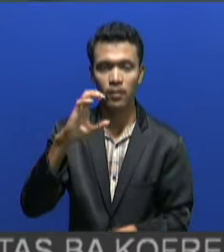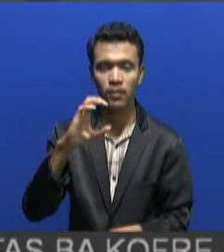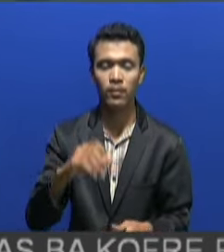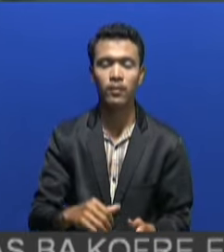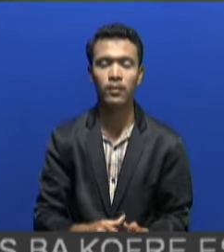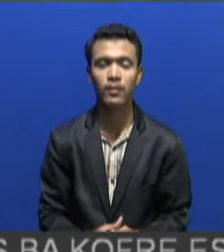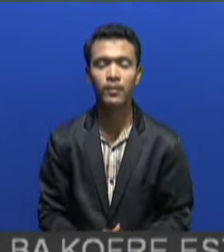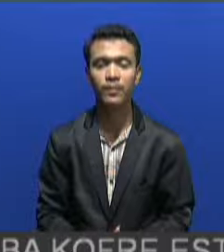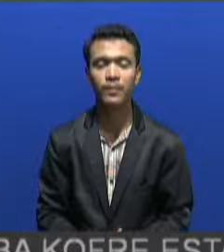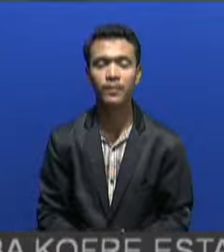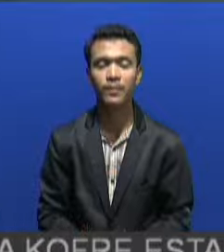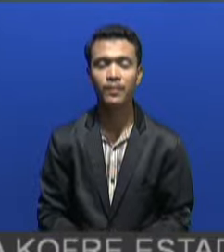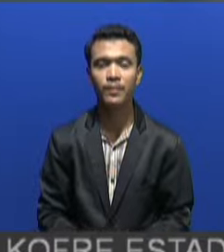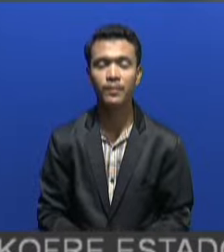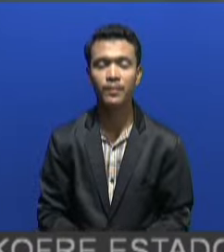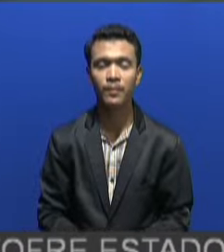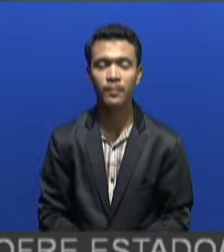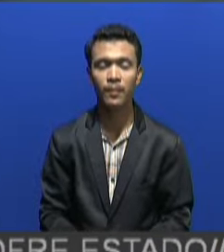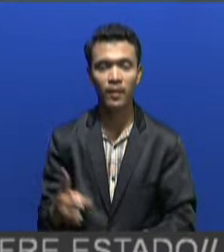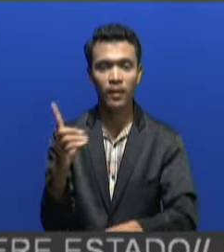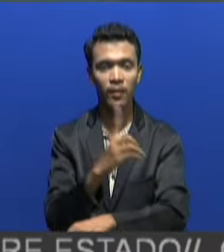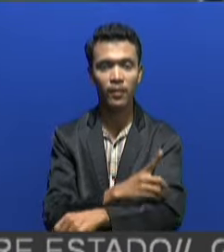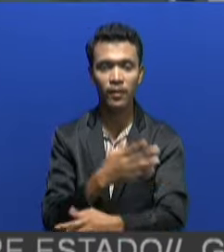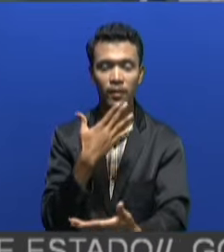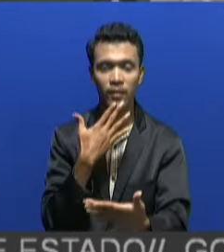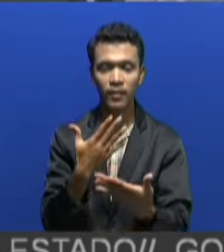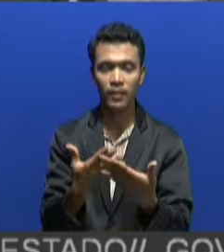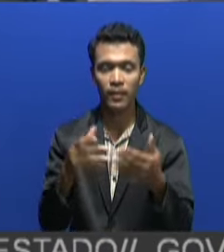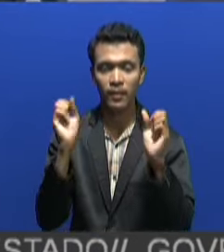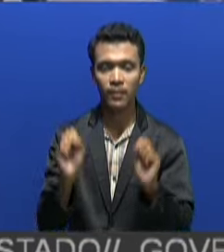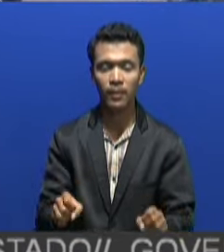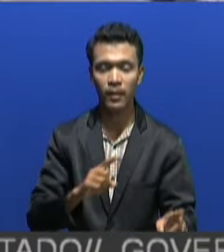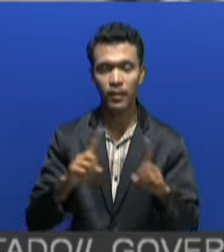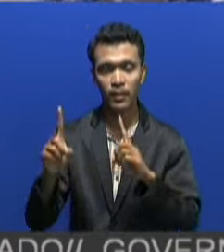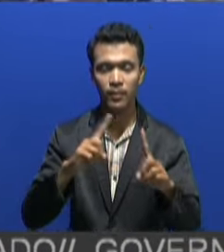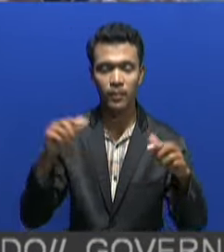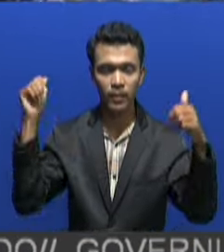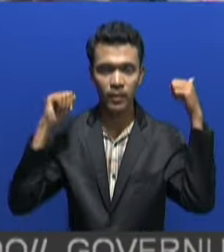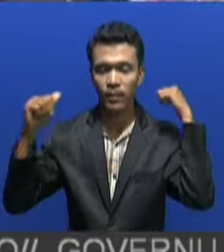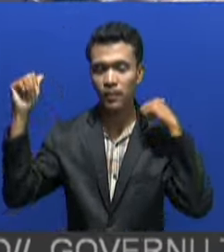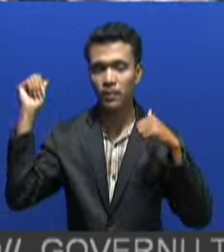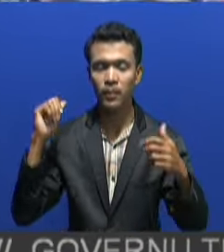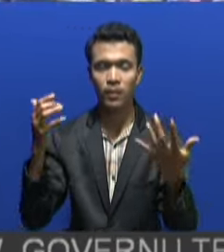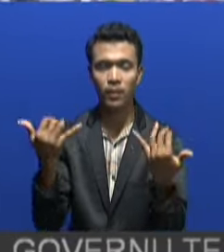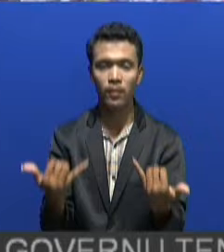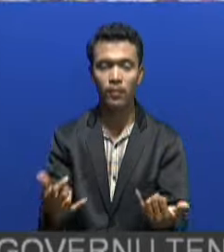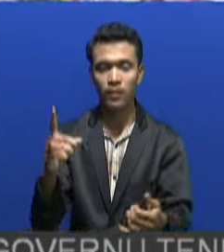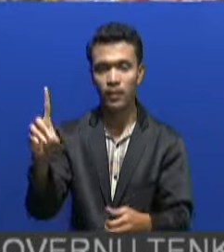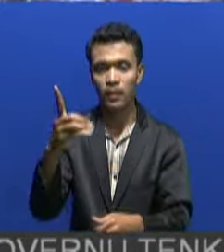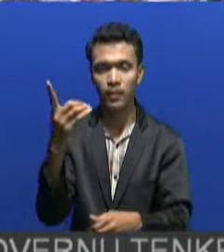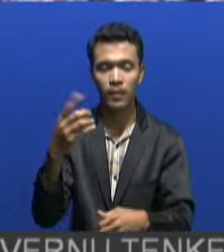loron dia ba senyor Angelino sing loron dia dia ka mau ita bele explain ke tuan ita bot sirne atibrade oh hinda der